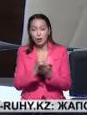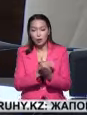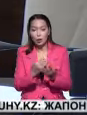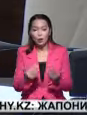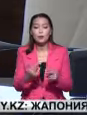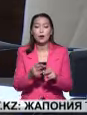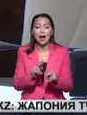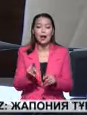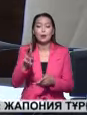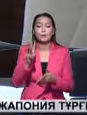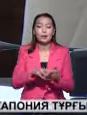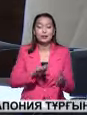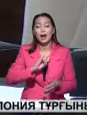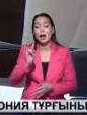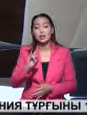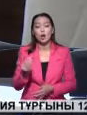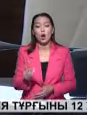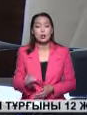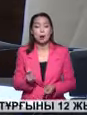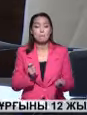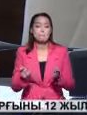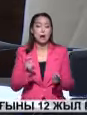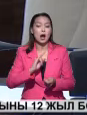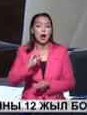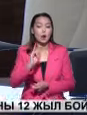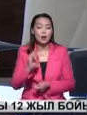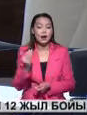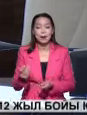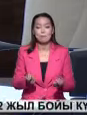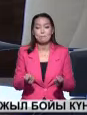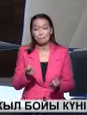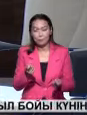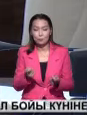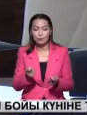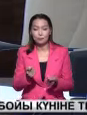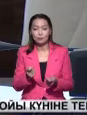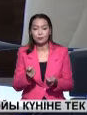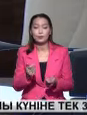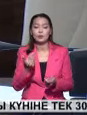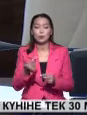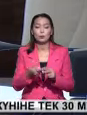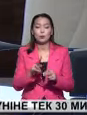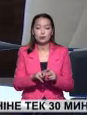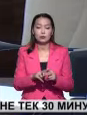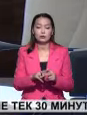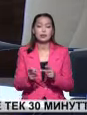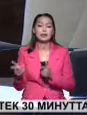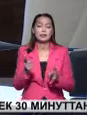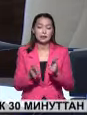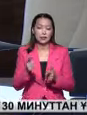осындай айыппұлдар авиакомпанияның басшылығы мен әуежайлардың да басшылығына беру жөнінде біз